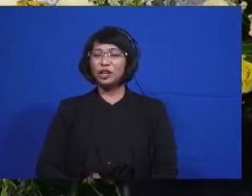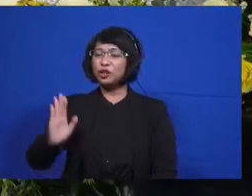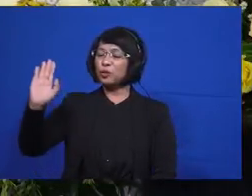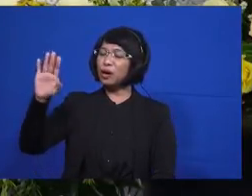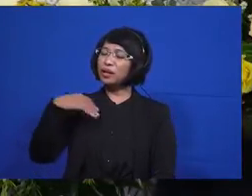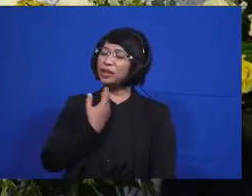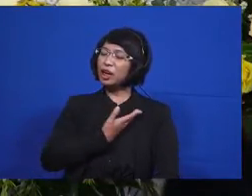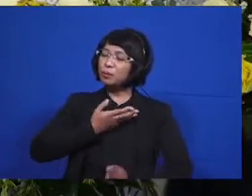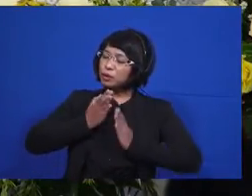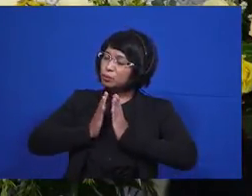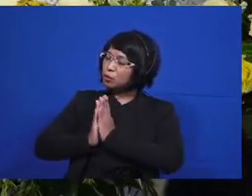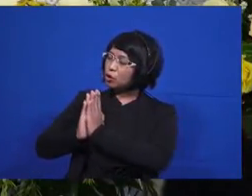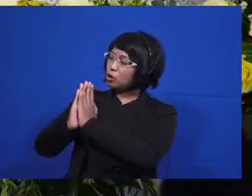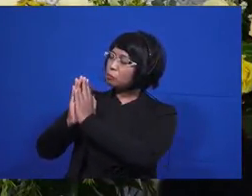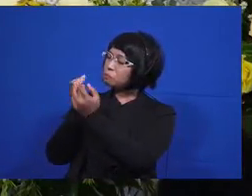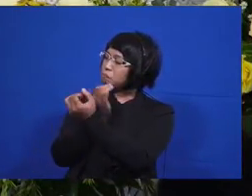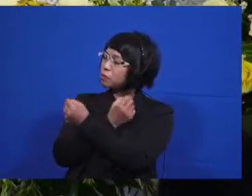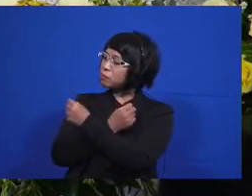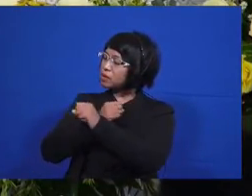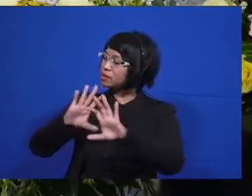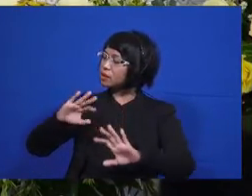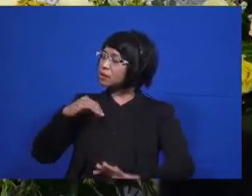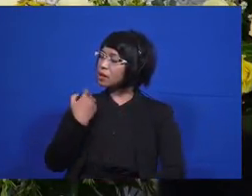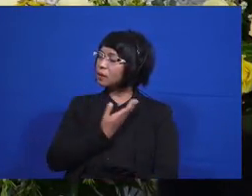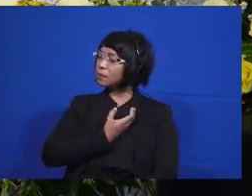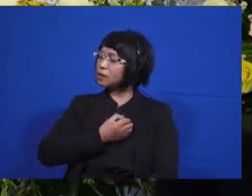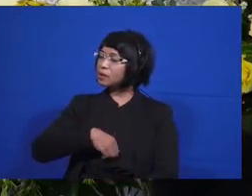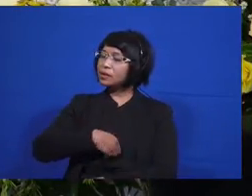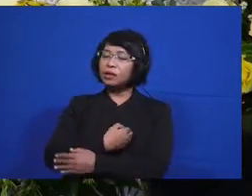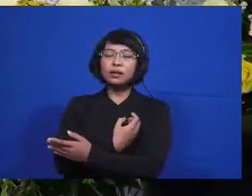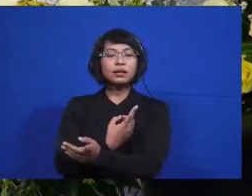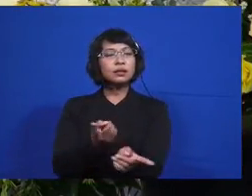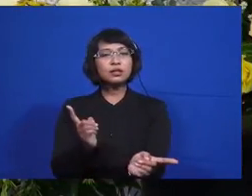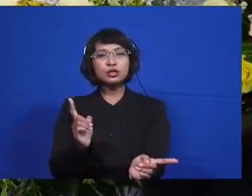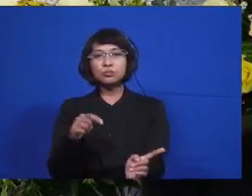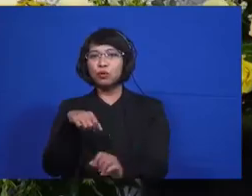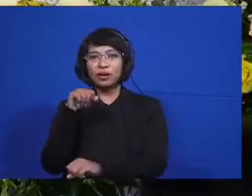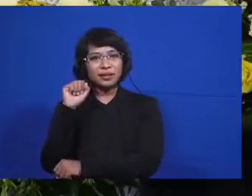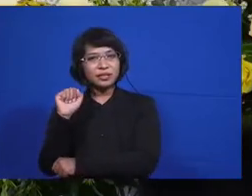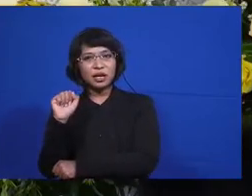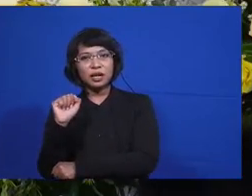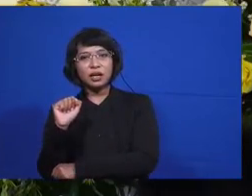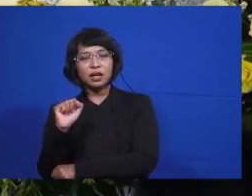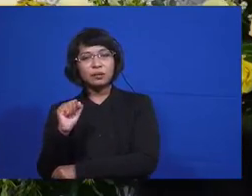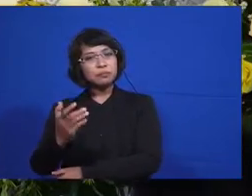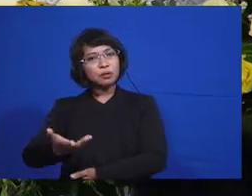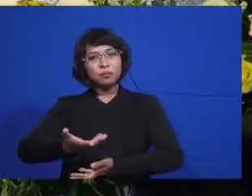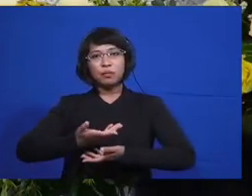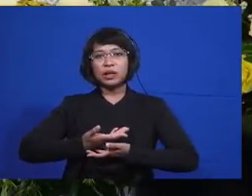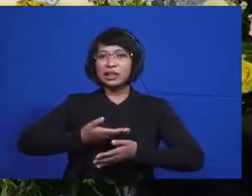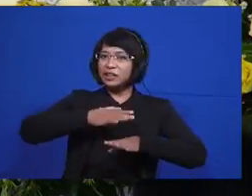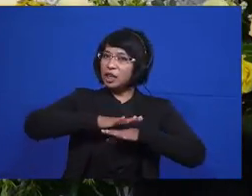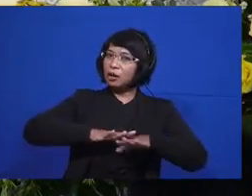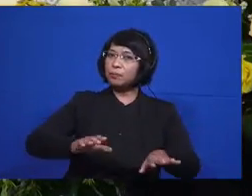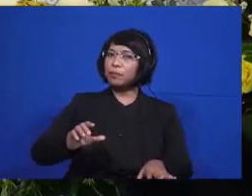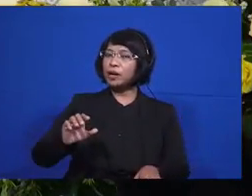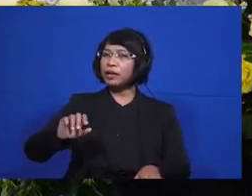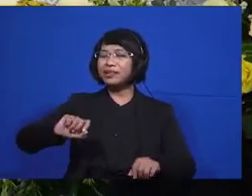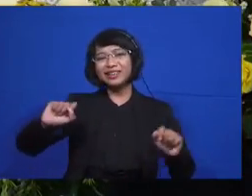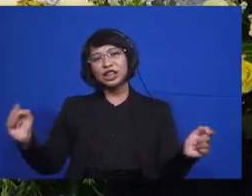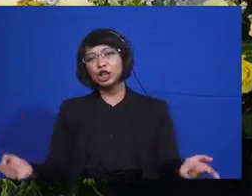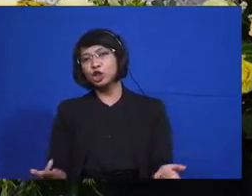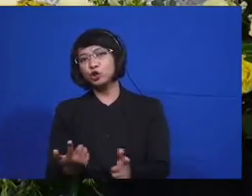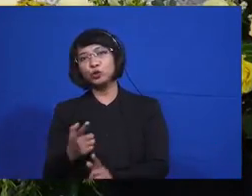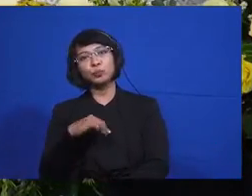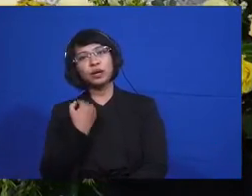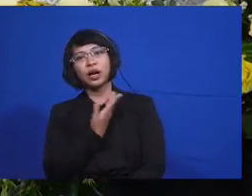Tuhan kami mohon, bebaskanlah kami dari segala yang jahat. Sudilah memberi damai sepanjang hidup kami,